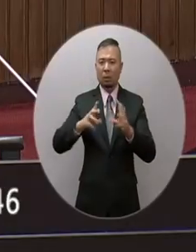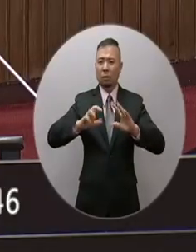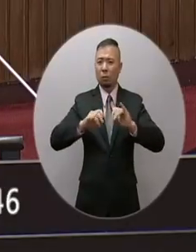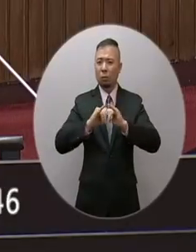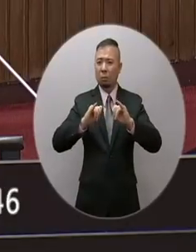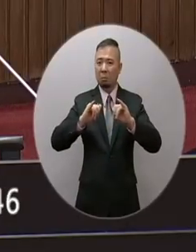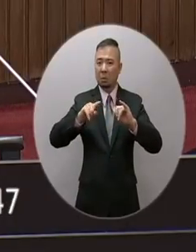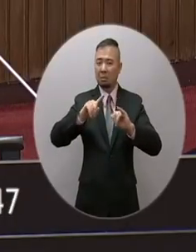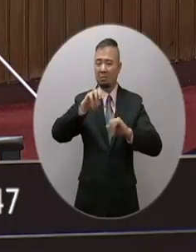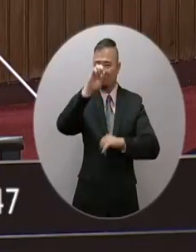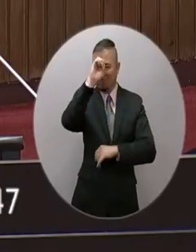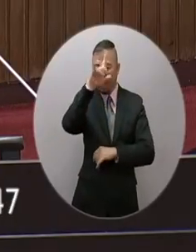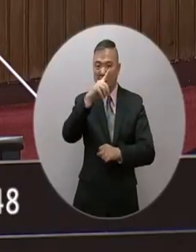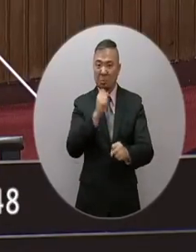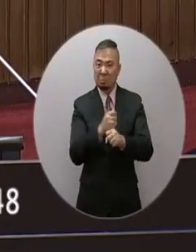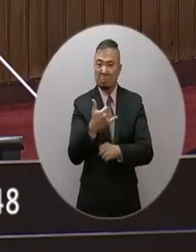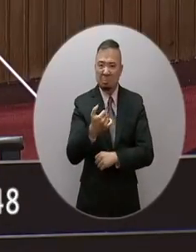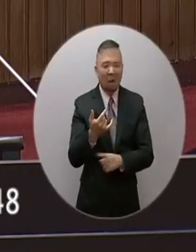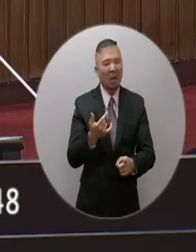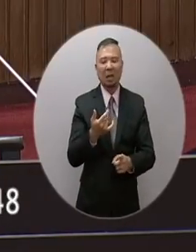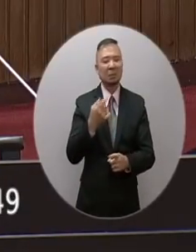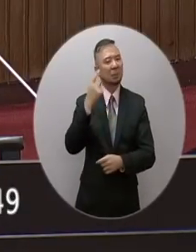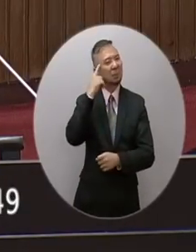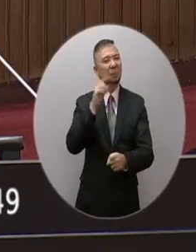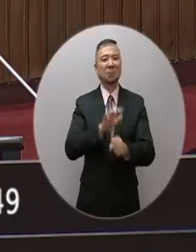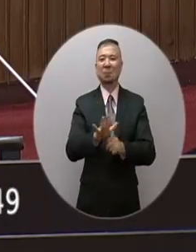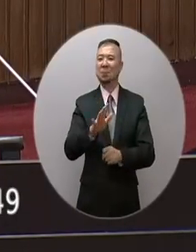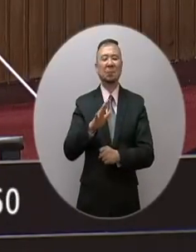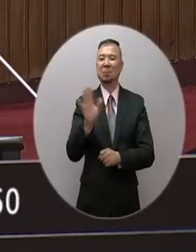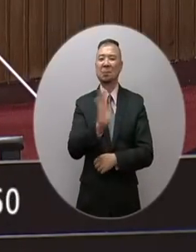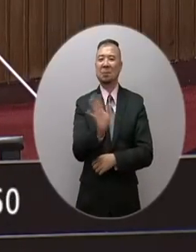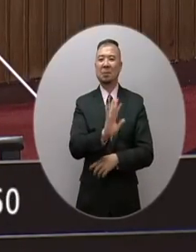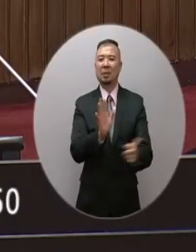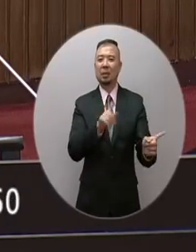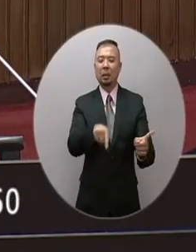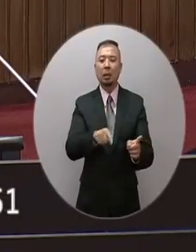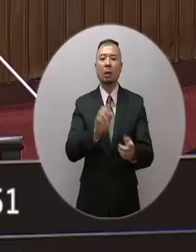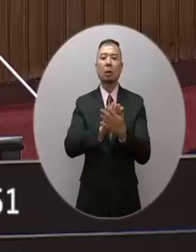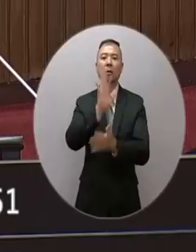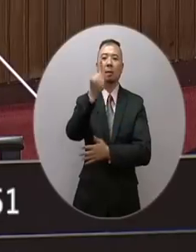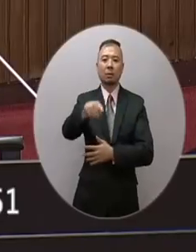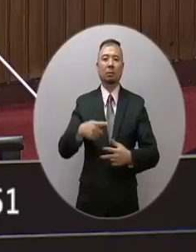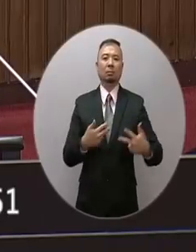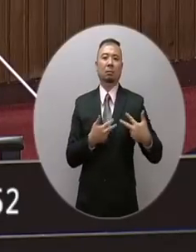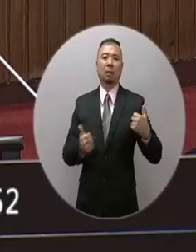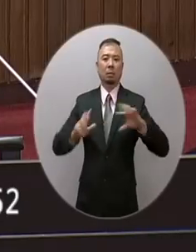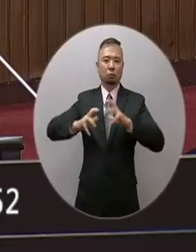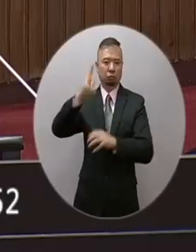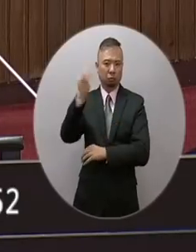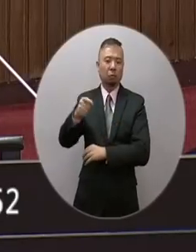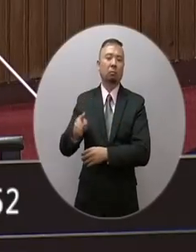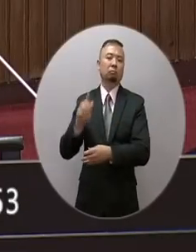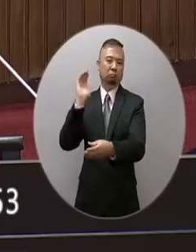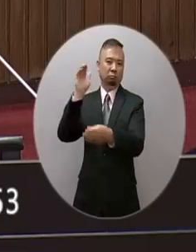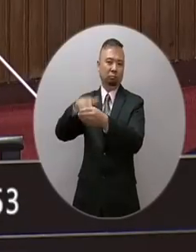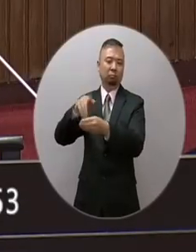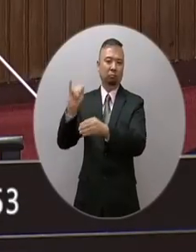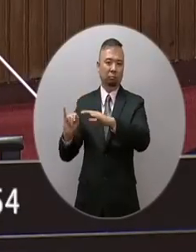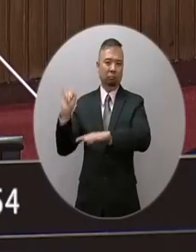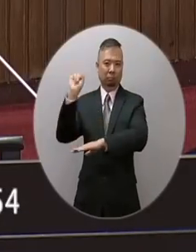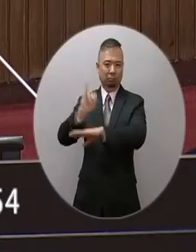政极度不满，选择了民进党的蔡英文女士当选总统。2000年